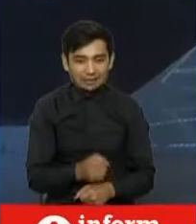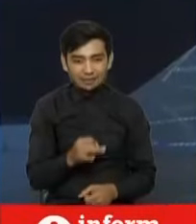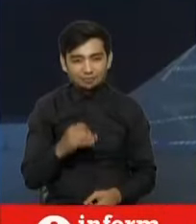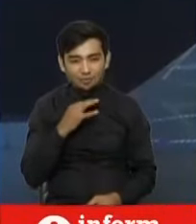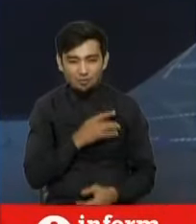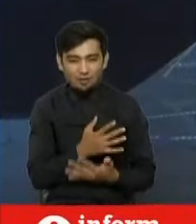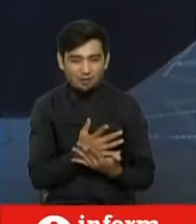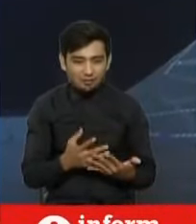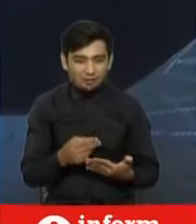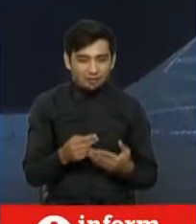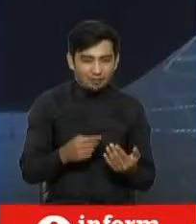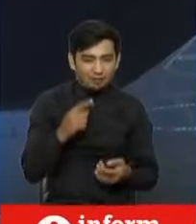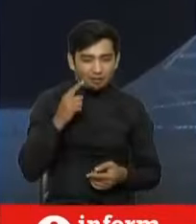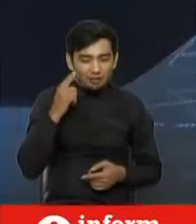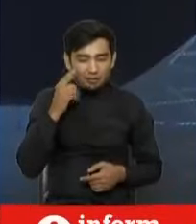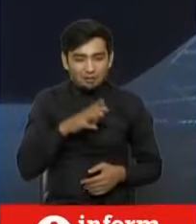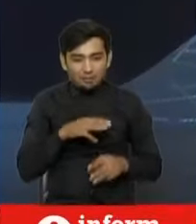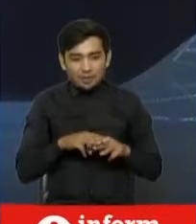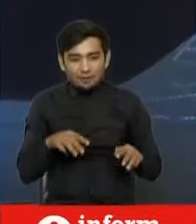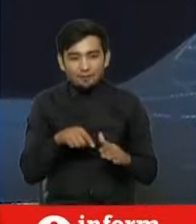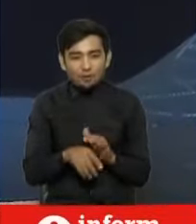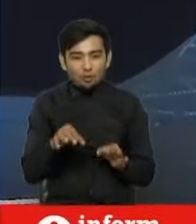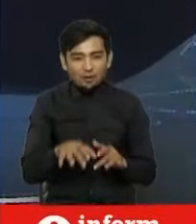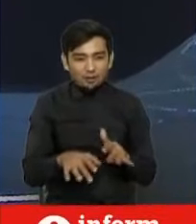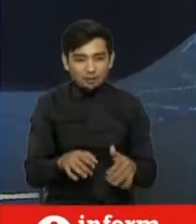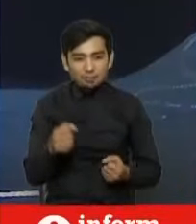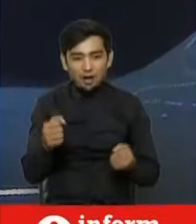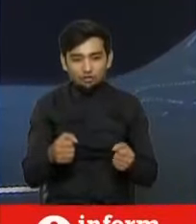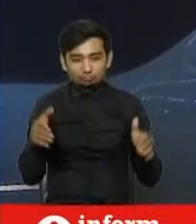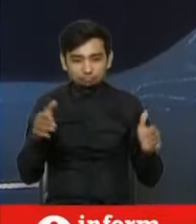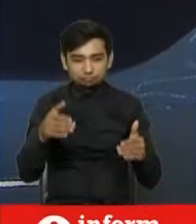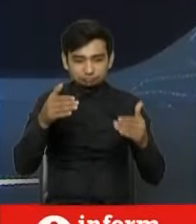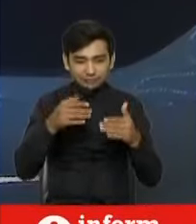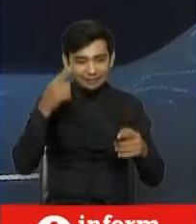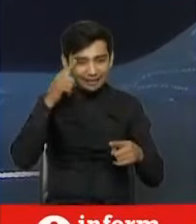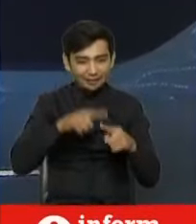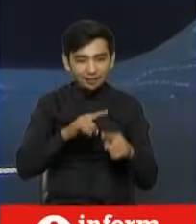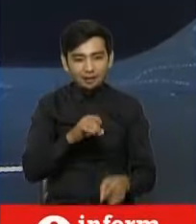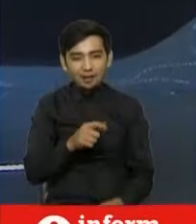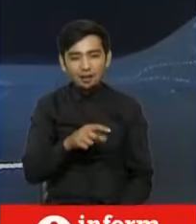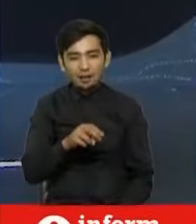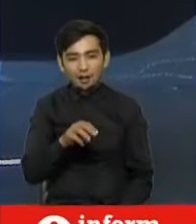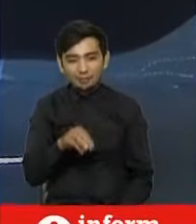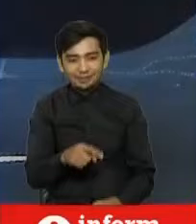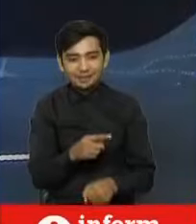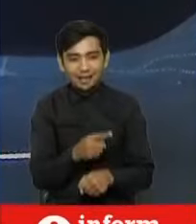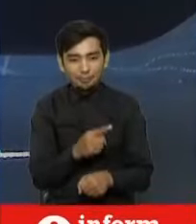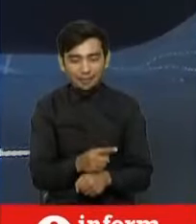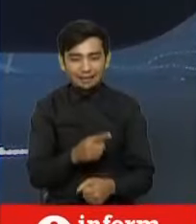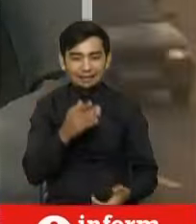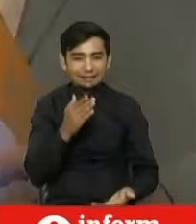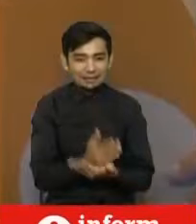Көпшінде түрлі алып қашпа әңгімелерден кейін ішкі істер министрлігі көлік құралдарының техникалық регламентінде шектеу қойылғанын қадап